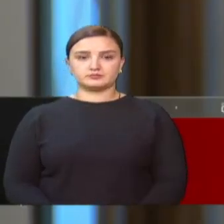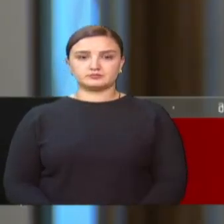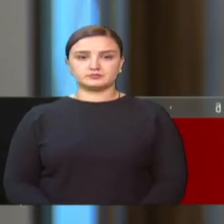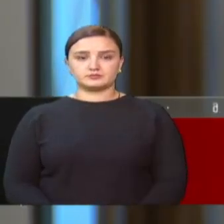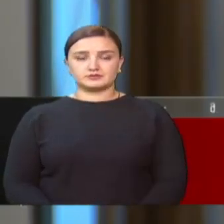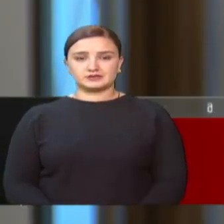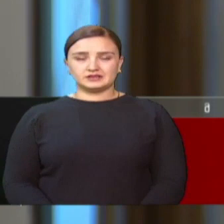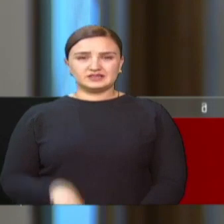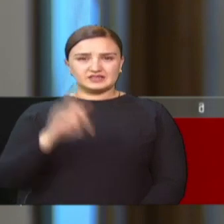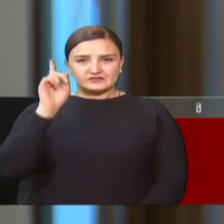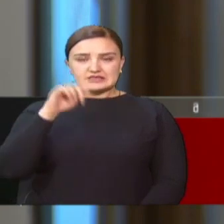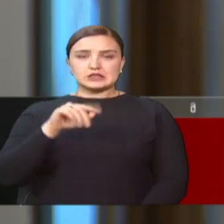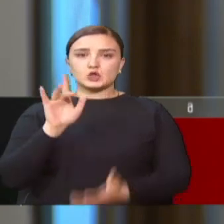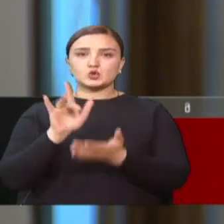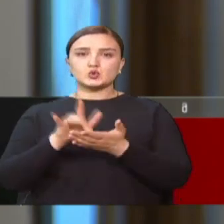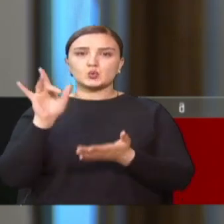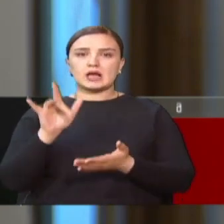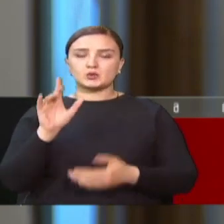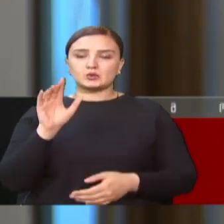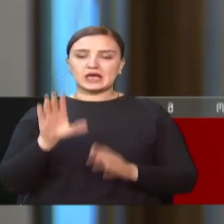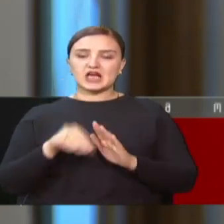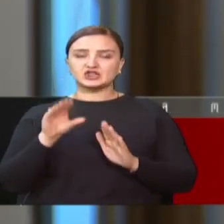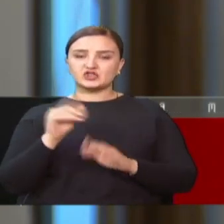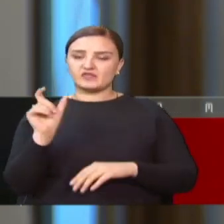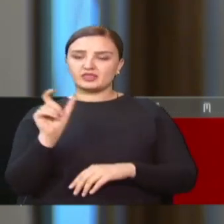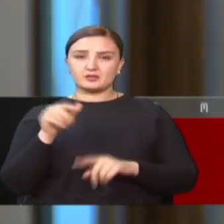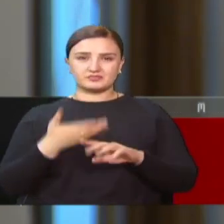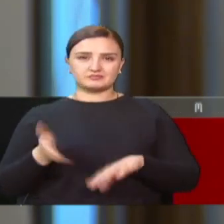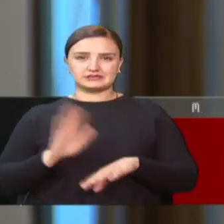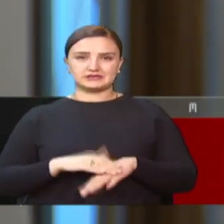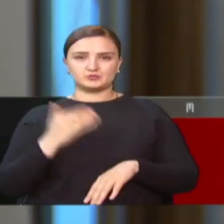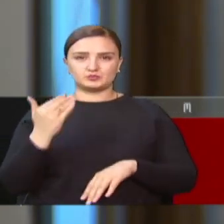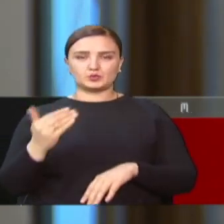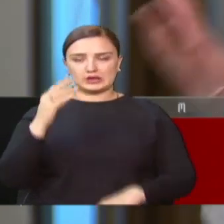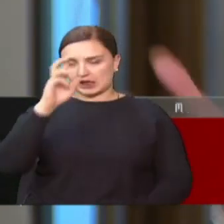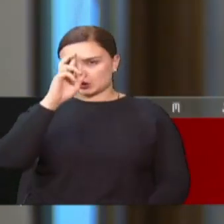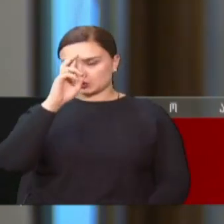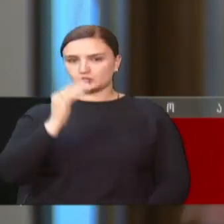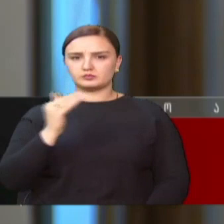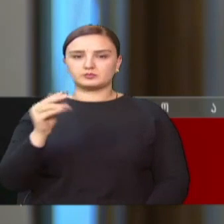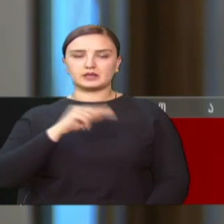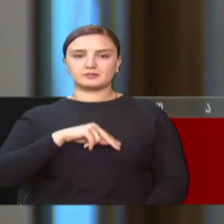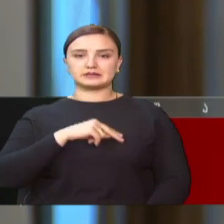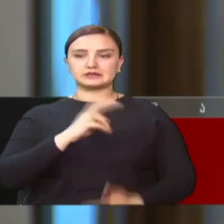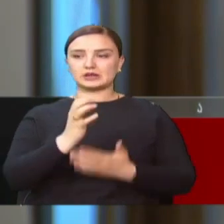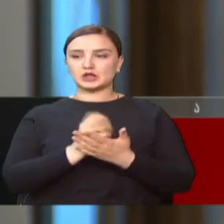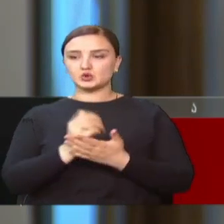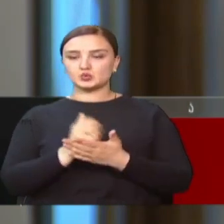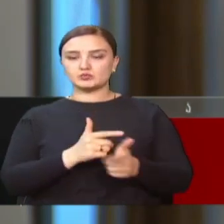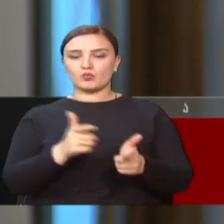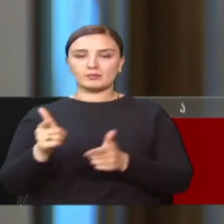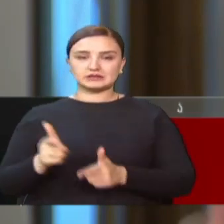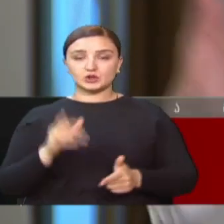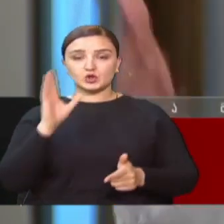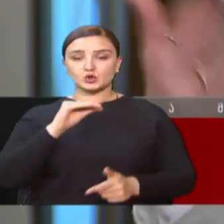რომ შუალედური არჩევნები ყოველთვის არის ძალიან მძიმე, მათ შორის ხელისუფლებისთვის, ადმინისტრაციული რესურსის მობილიზაციისთვის,